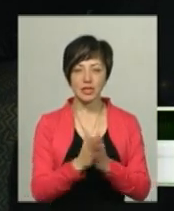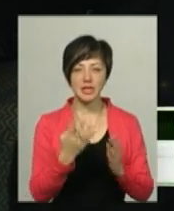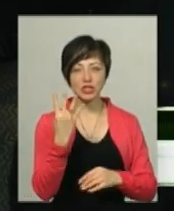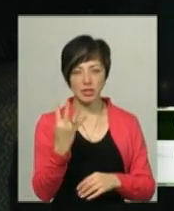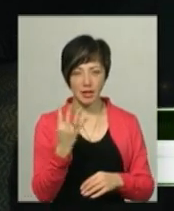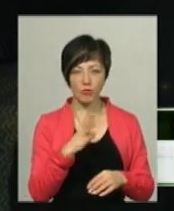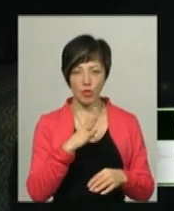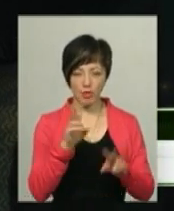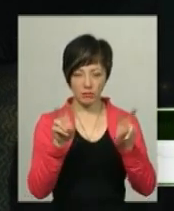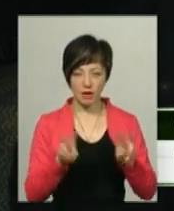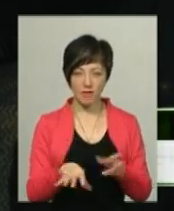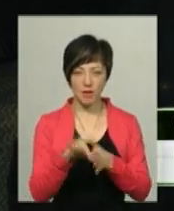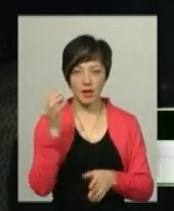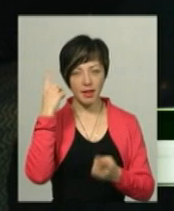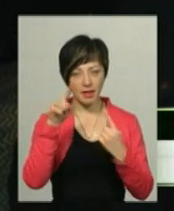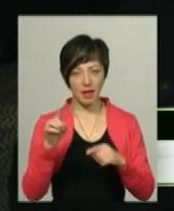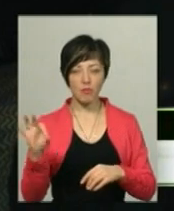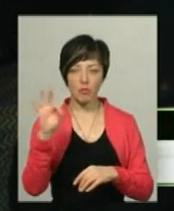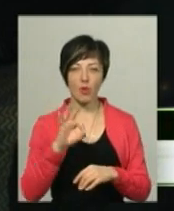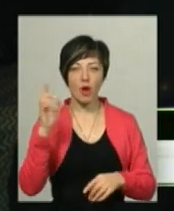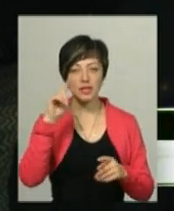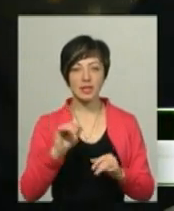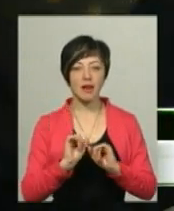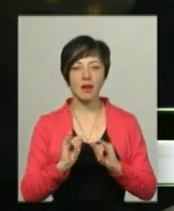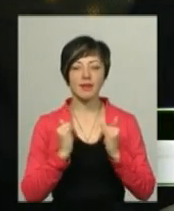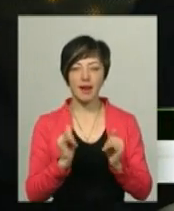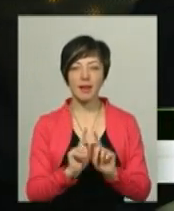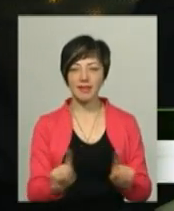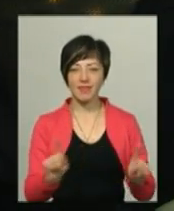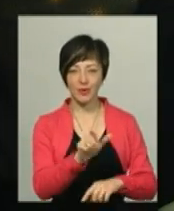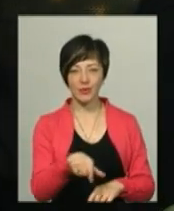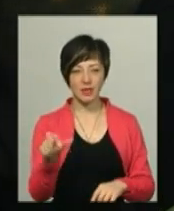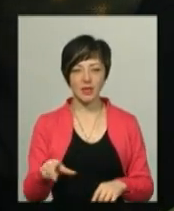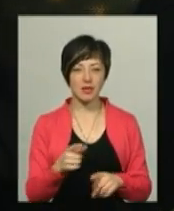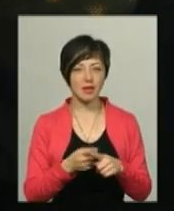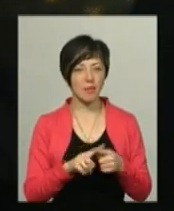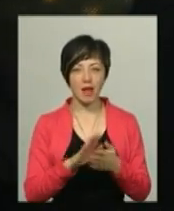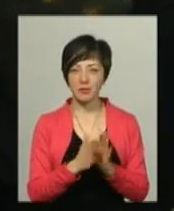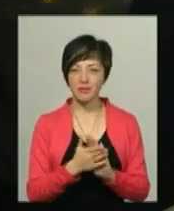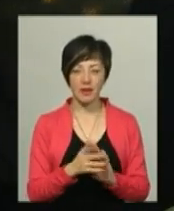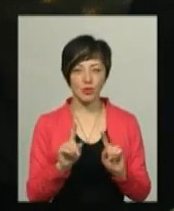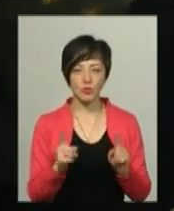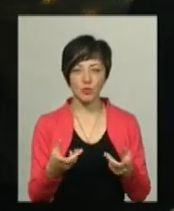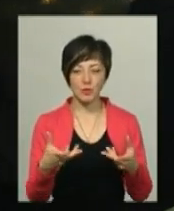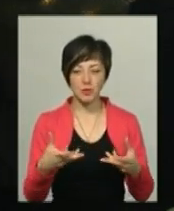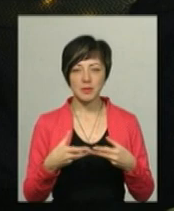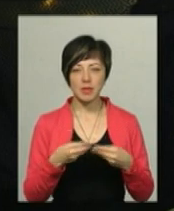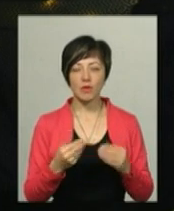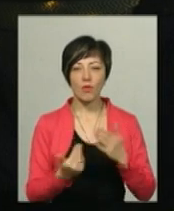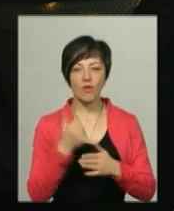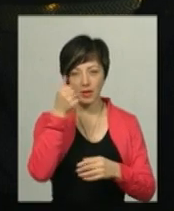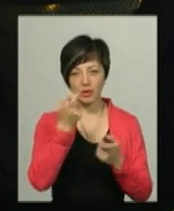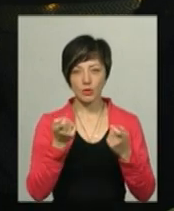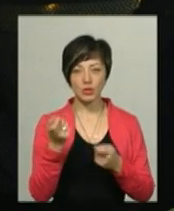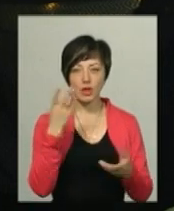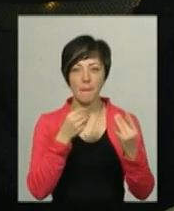але всім найбільше сподобалася ідея саме про казки для дивних. Знаєте, там досить містична атмосфера, і під Новий рік завжди хочеться